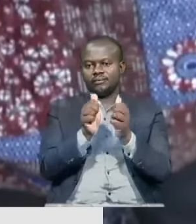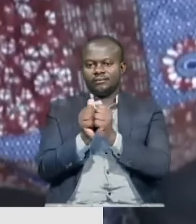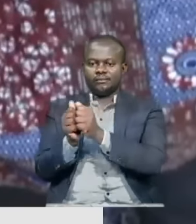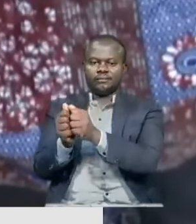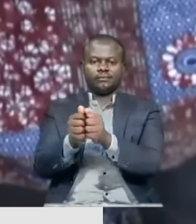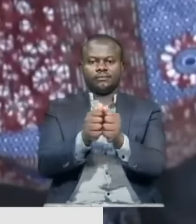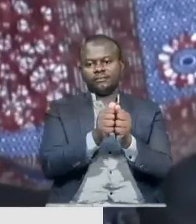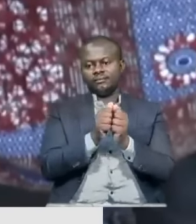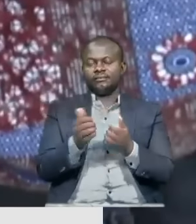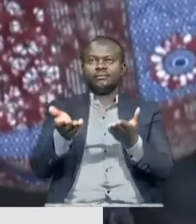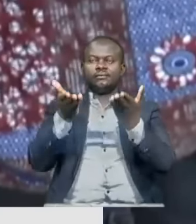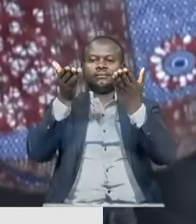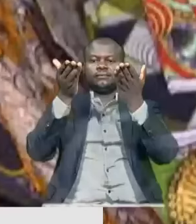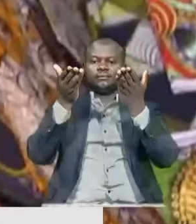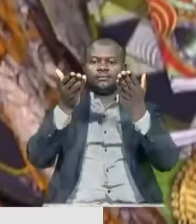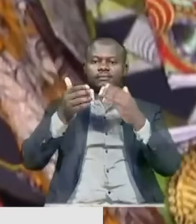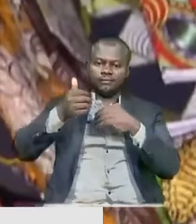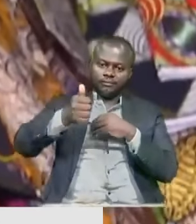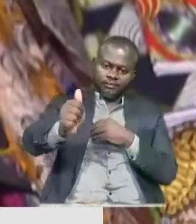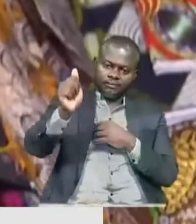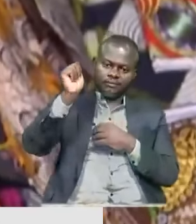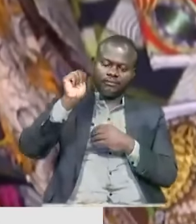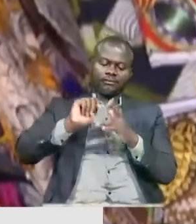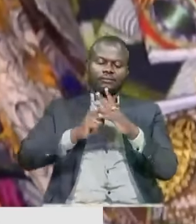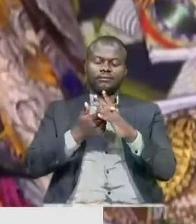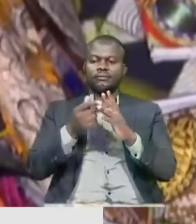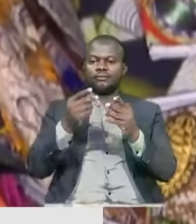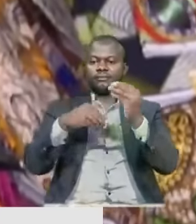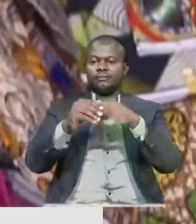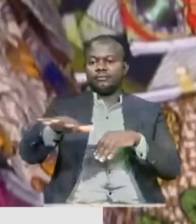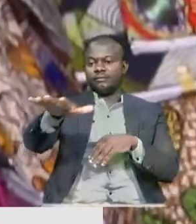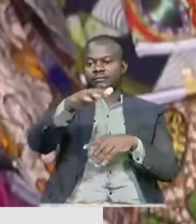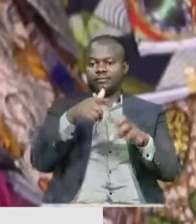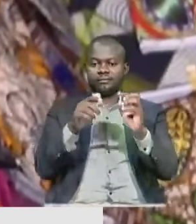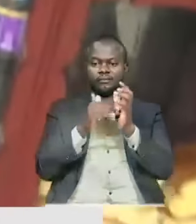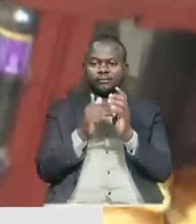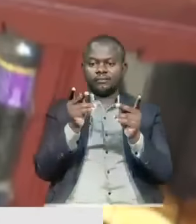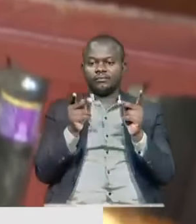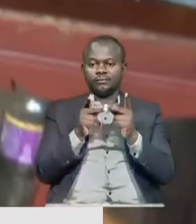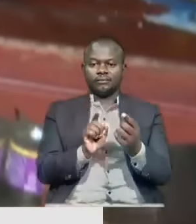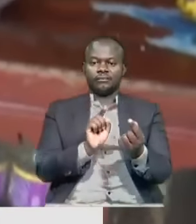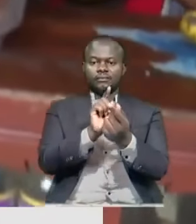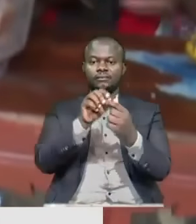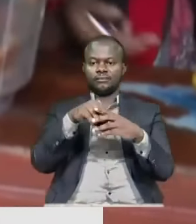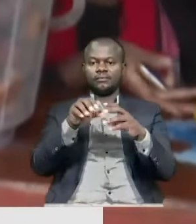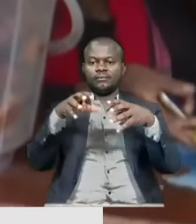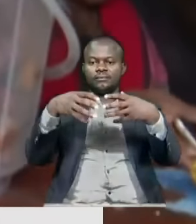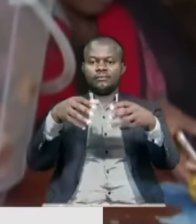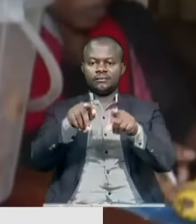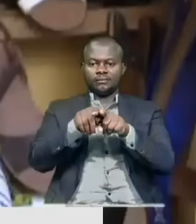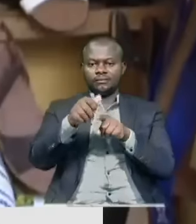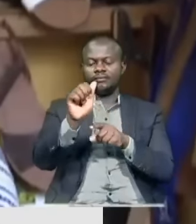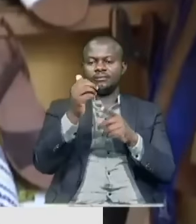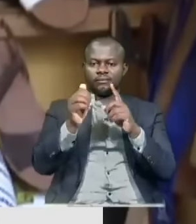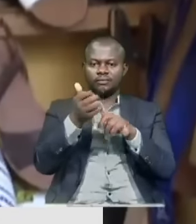kwizigamira byabazamuye ku giti cye yashinze iduka ariko ngo nabo bahuriye mu itsinda nabo haraho bageze kuvuga